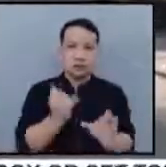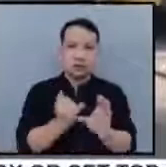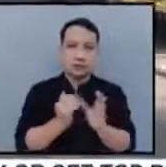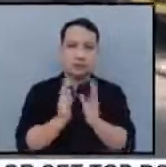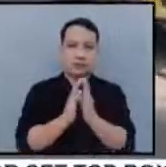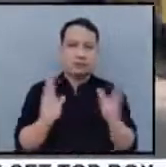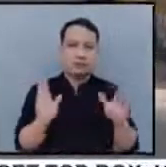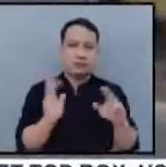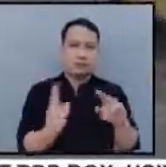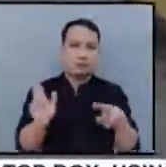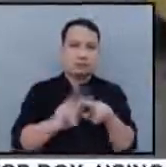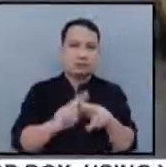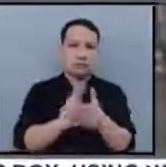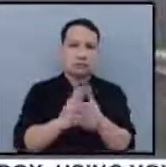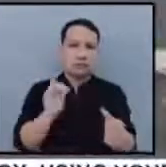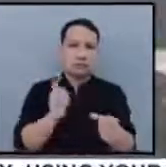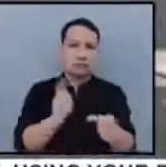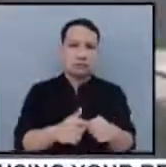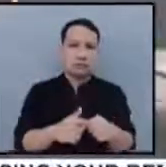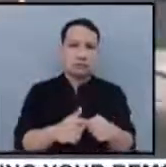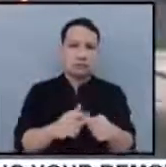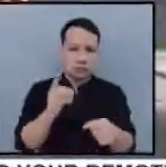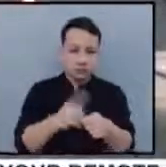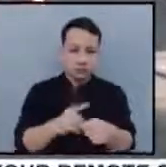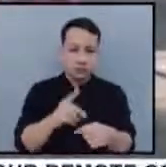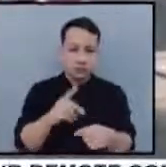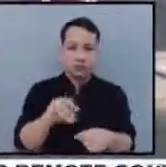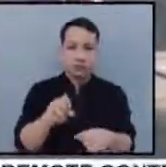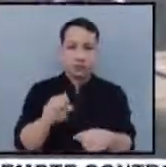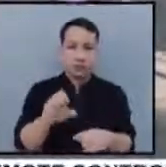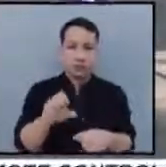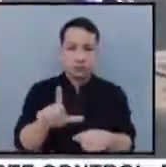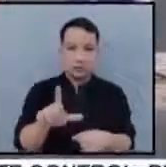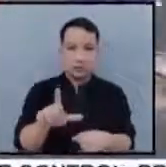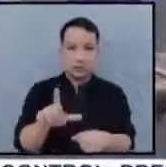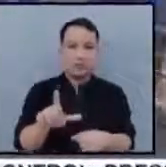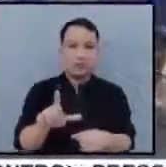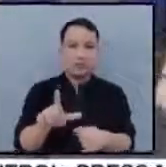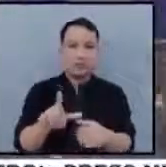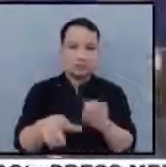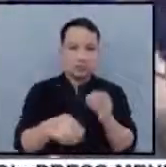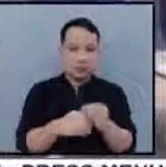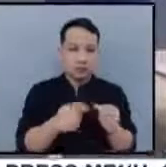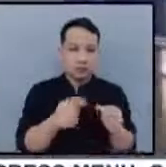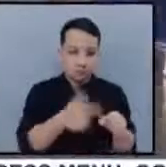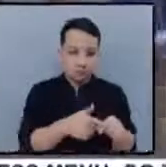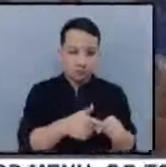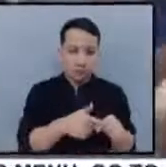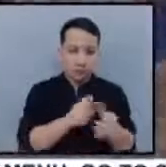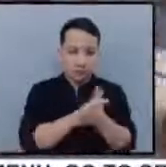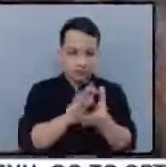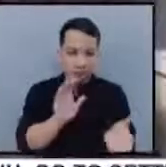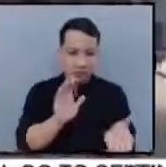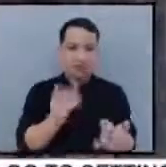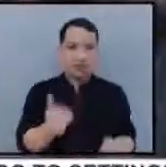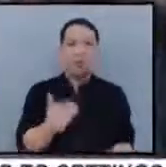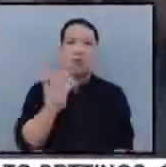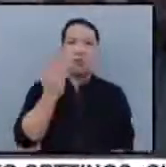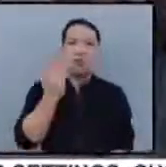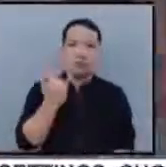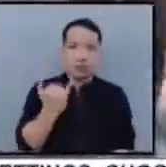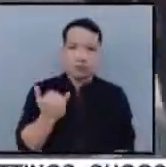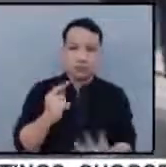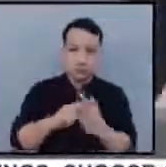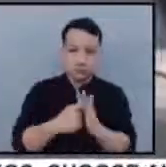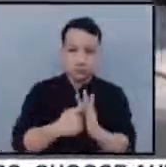sa presyo ng diesel at sa iba pang produkto o presyo ng produktong petrolyo kung saan epektibo na ito ngayong